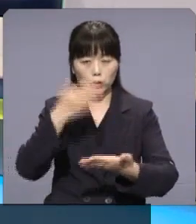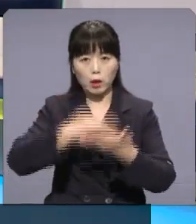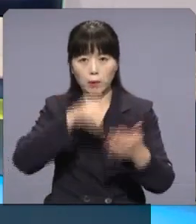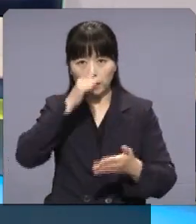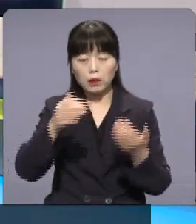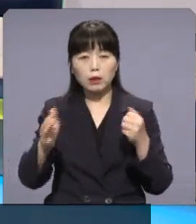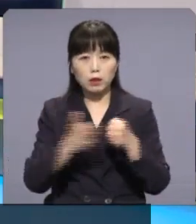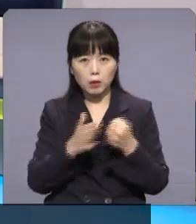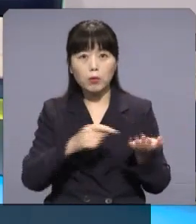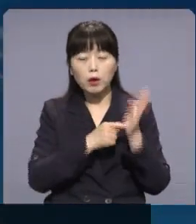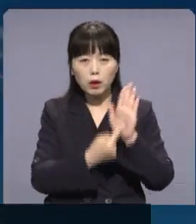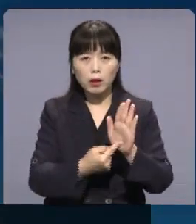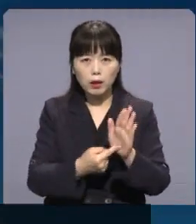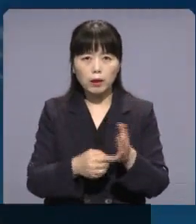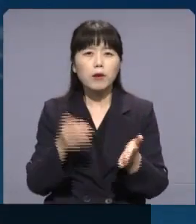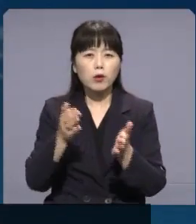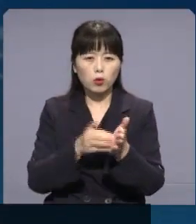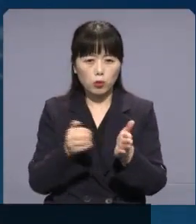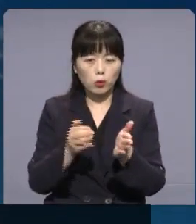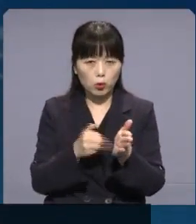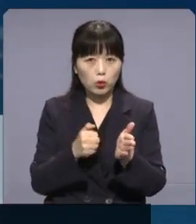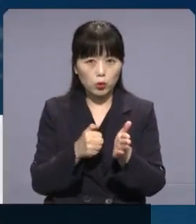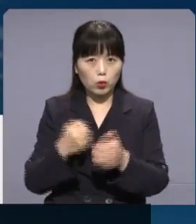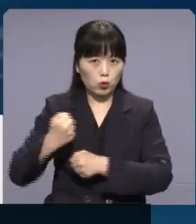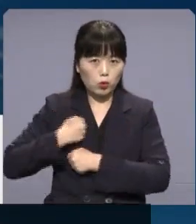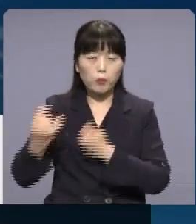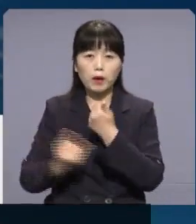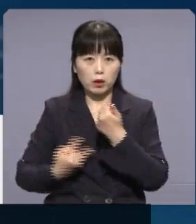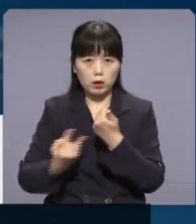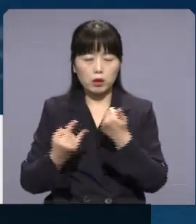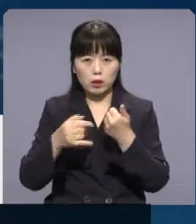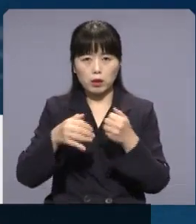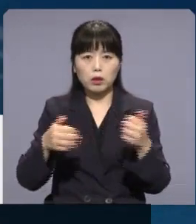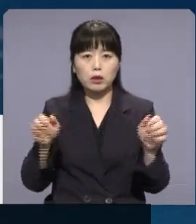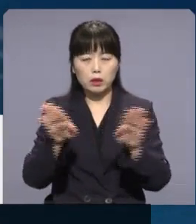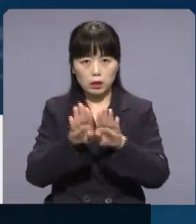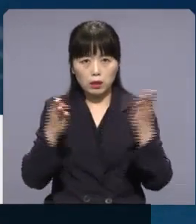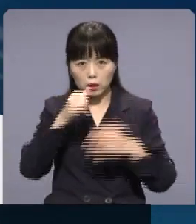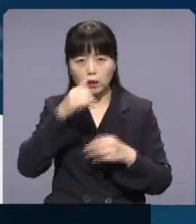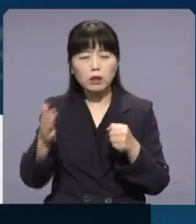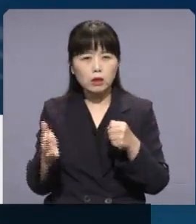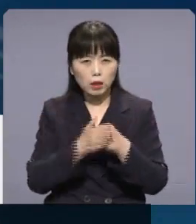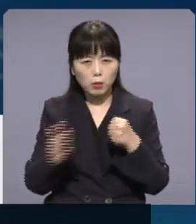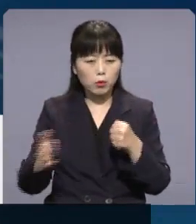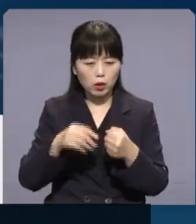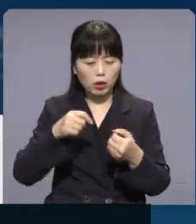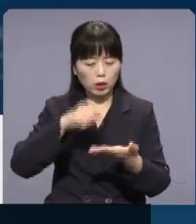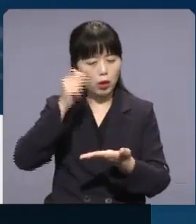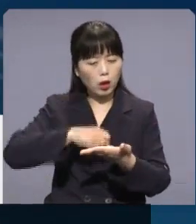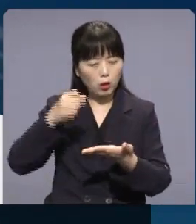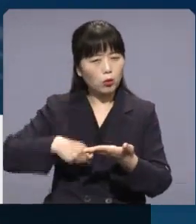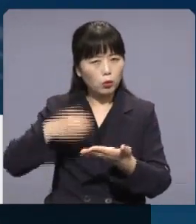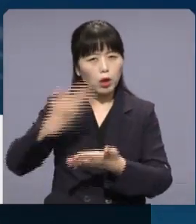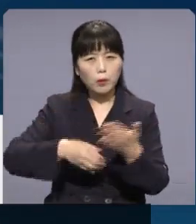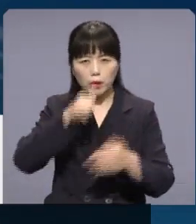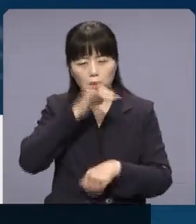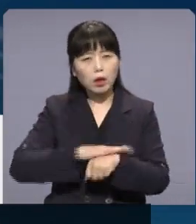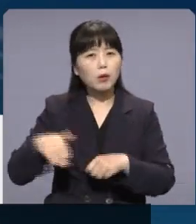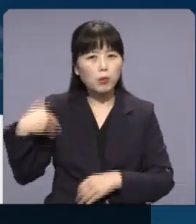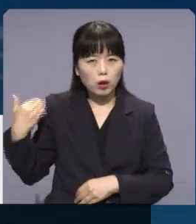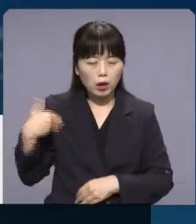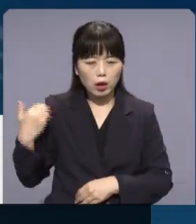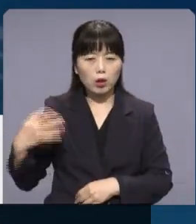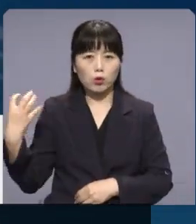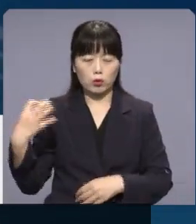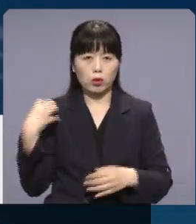아니겠습니까? 그러니까 비공개 그 국방위 회의를 열었기 때문에 네. 그게 회의록으로 얼마나 기록이 남아 있을지 모르겠어요. 보통 국회에서 상임회의를